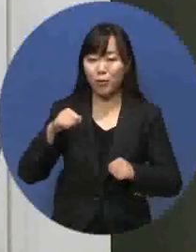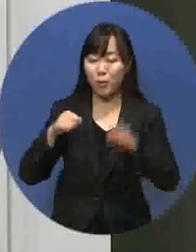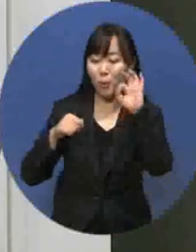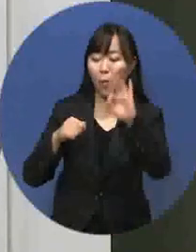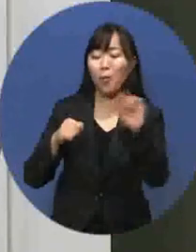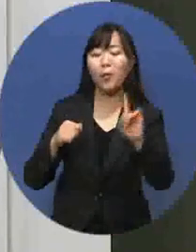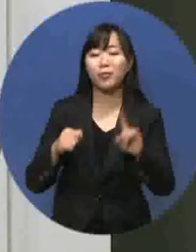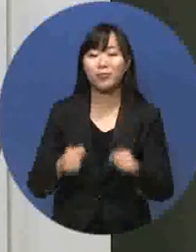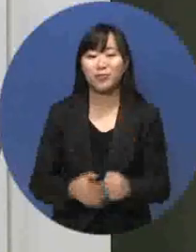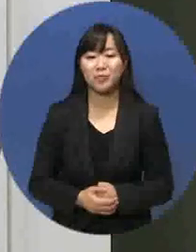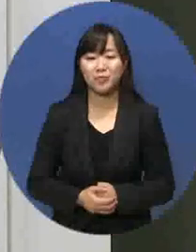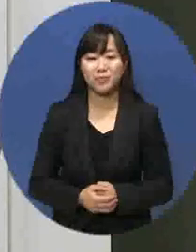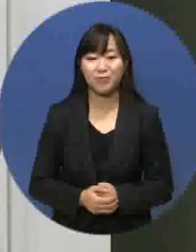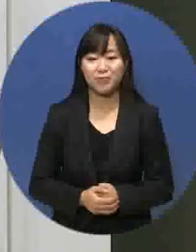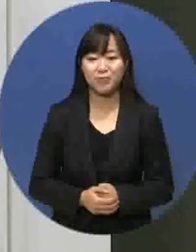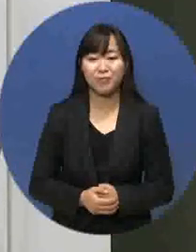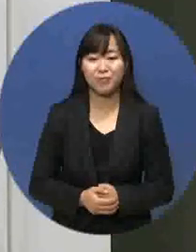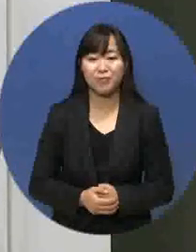봐요? 좀